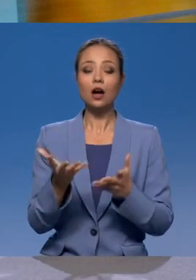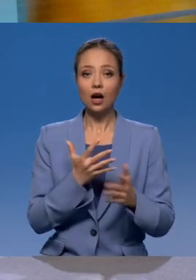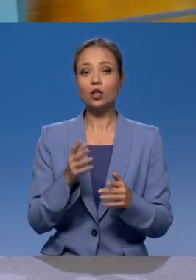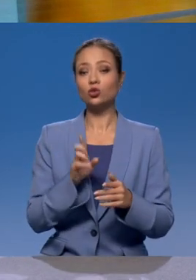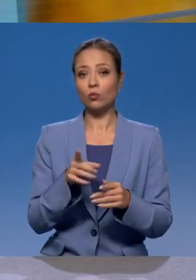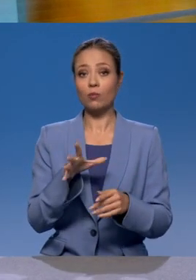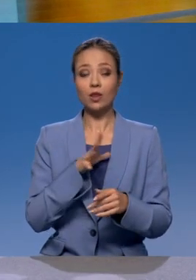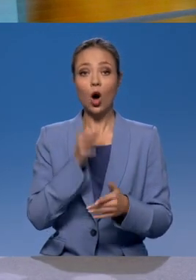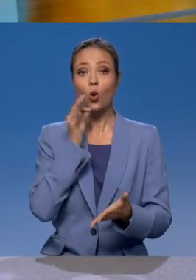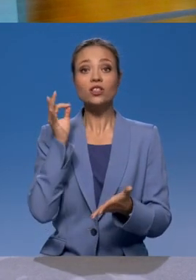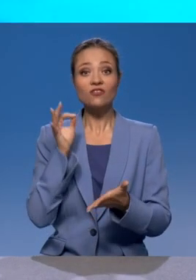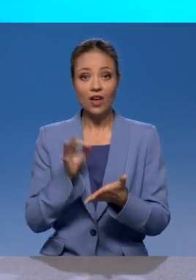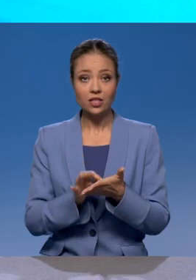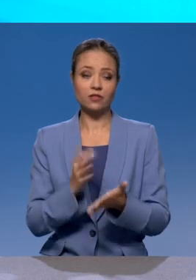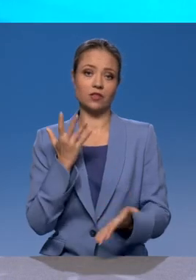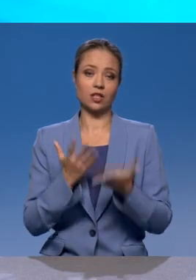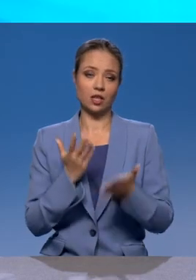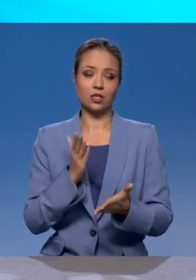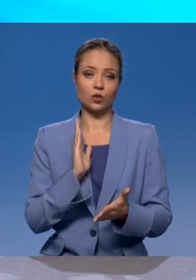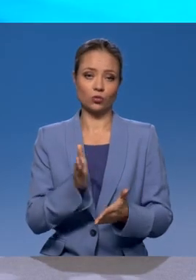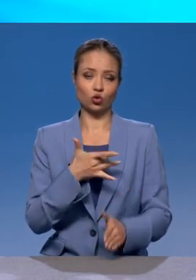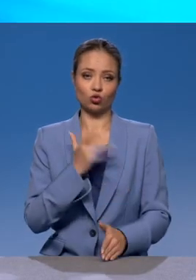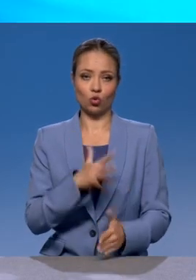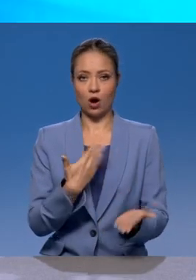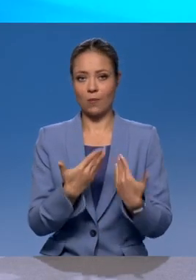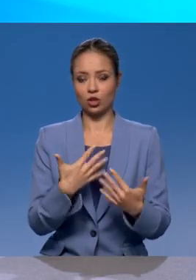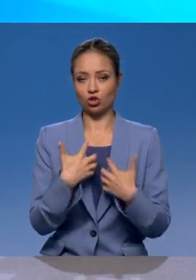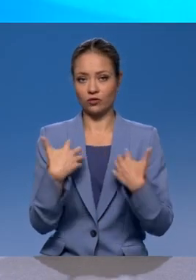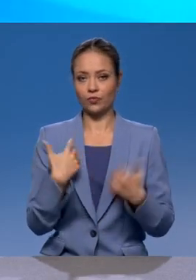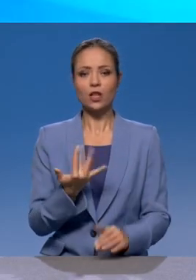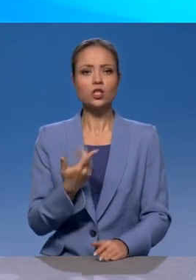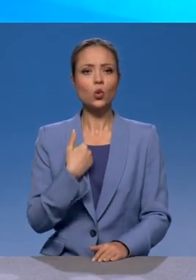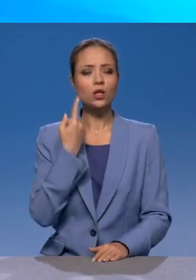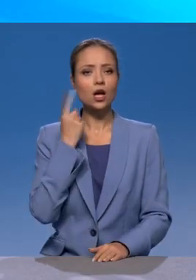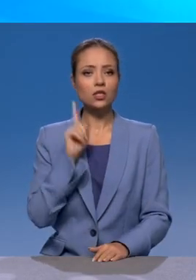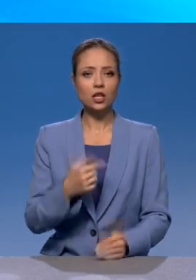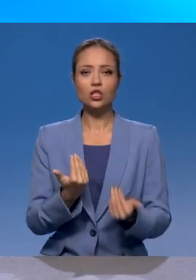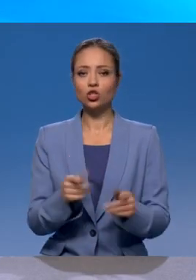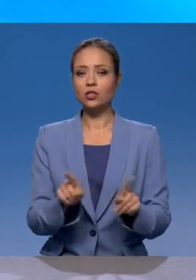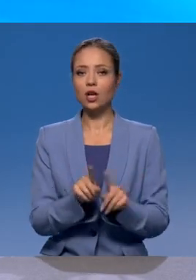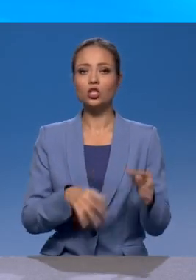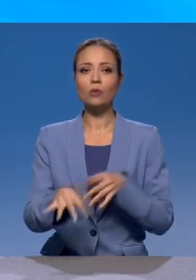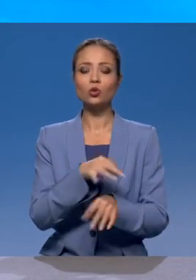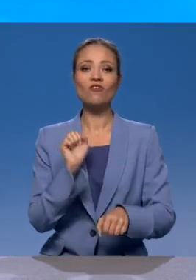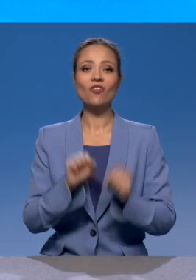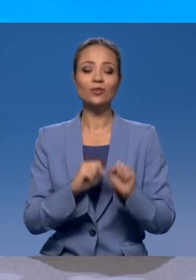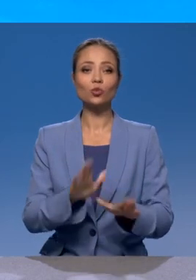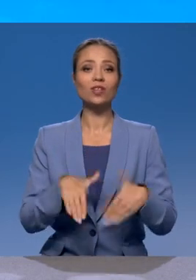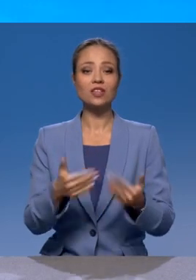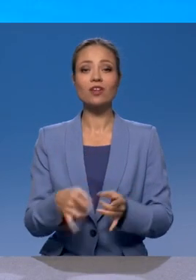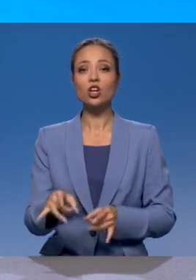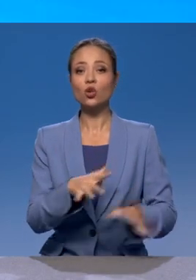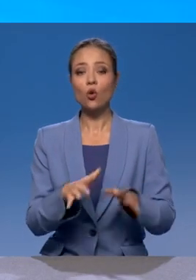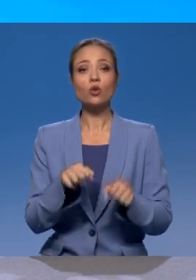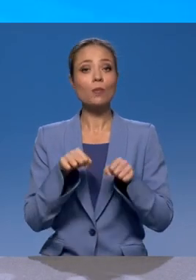об ответственном обращении с животными. Угу. Насколько я знаю, сейчас также обсуждается возможность предоставить регионам право